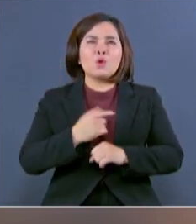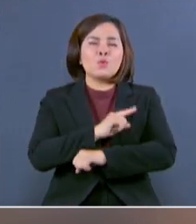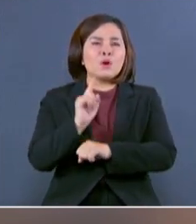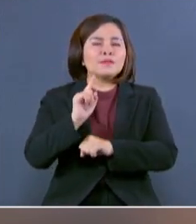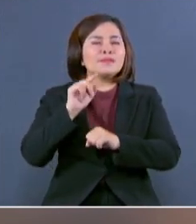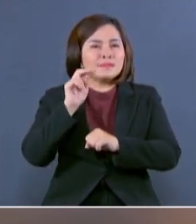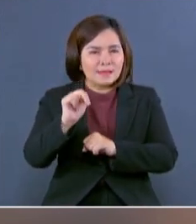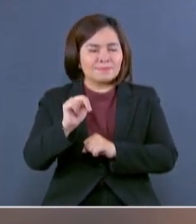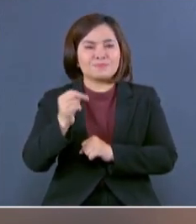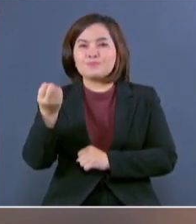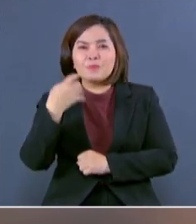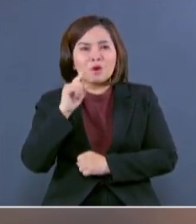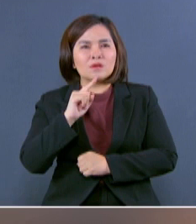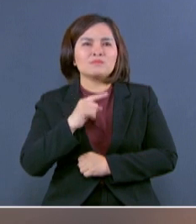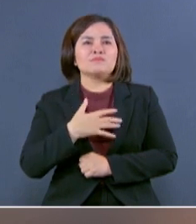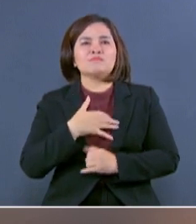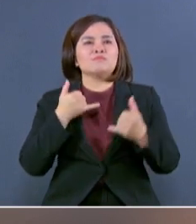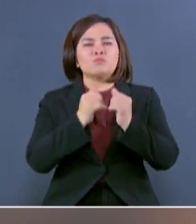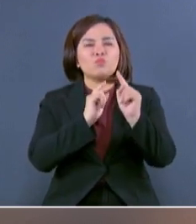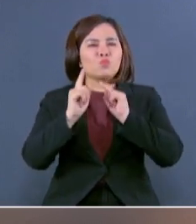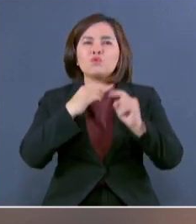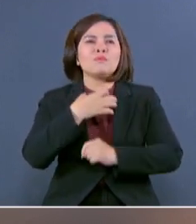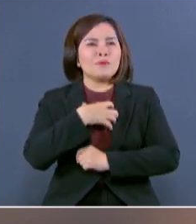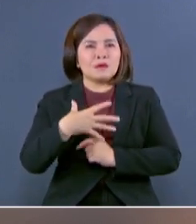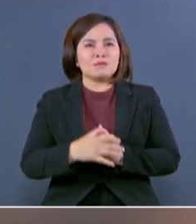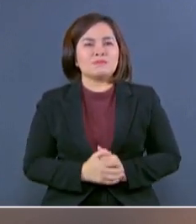ไกล่เกลี่ยเนี่ยเขาก็เลยแจ้งมาเลยว่าเขาไม่ประสงค์ที่จะไกล่เกลี่ย